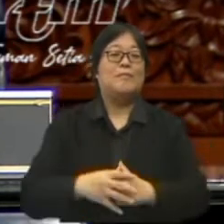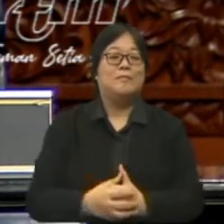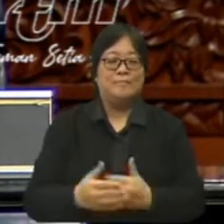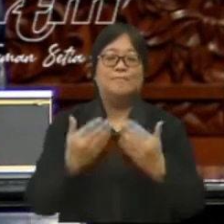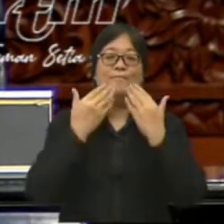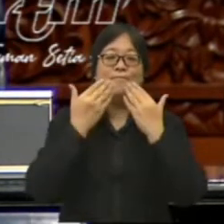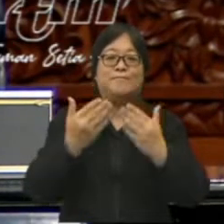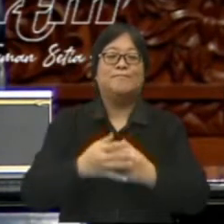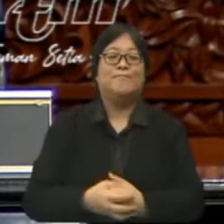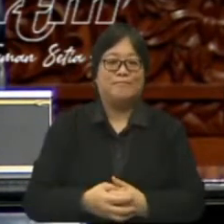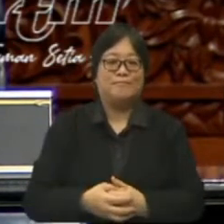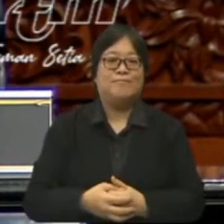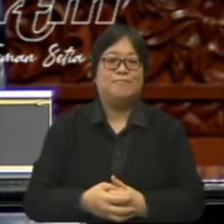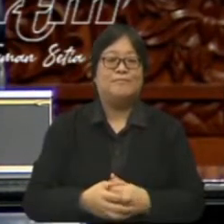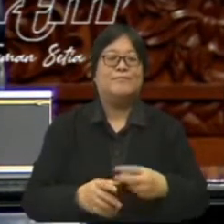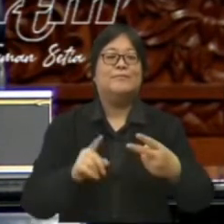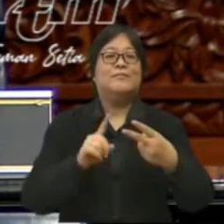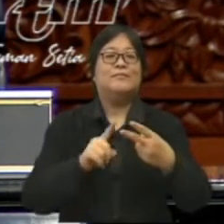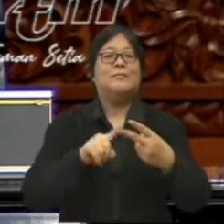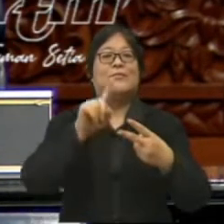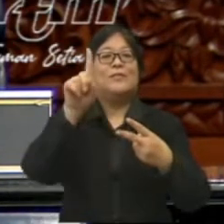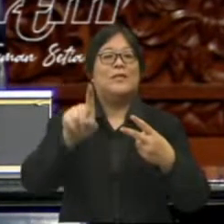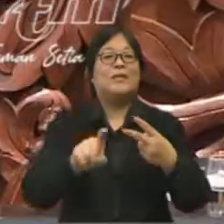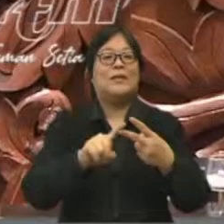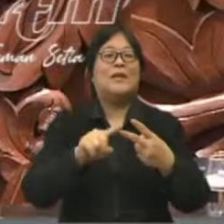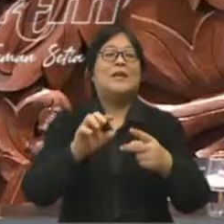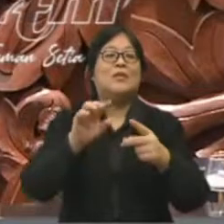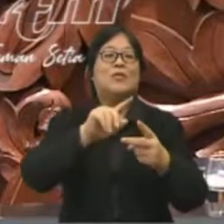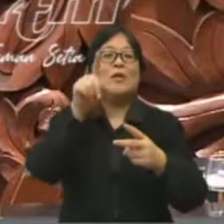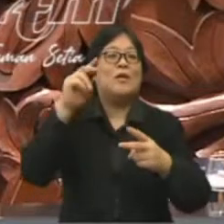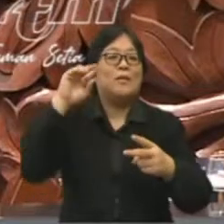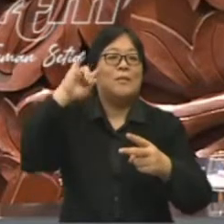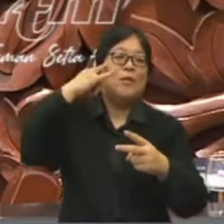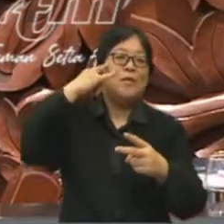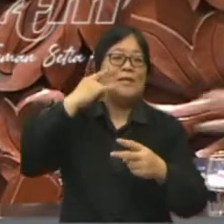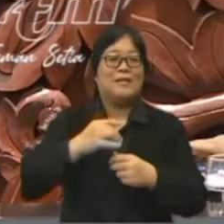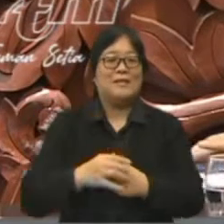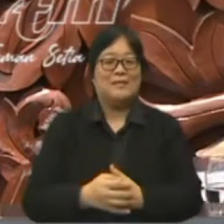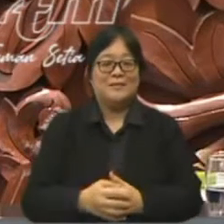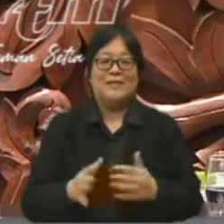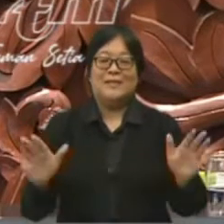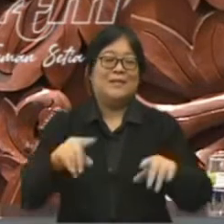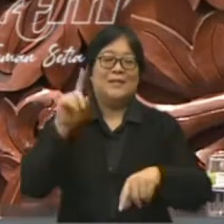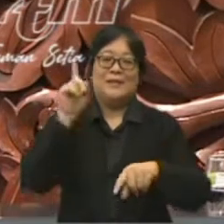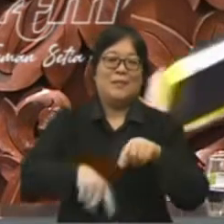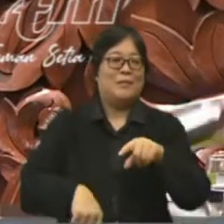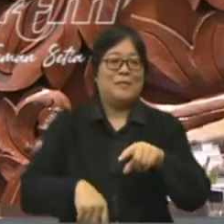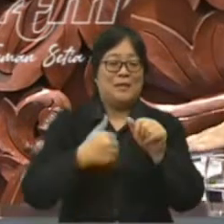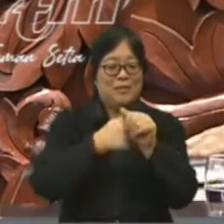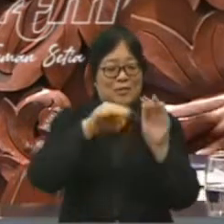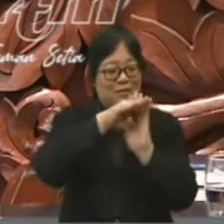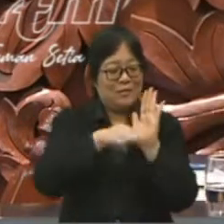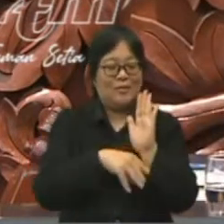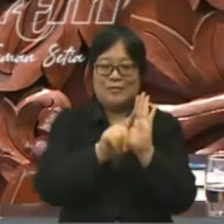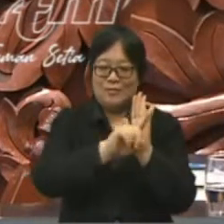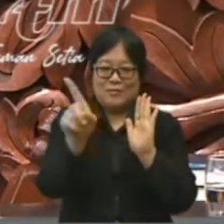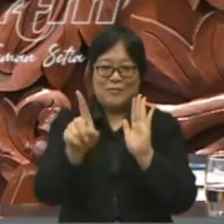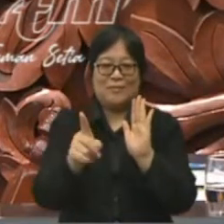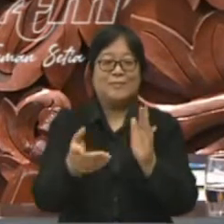Makasih soal yang kedua itu merupakan soal dan spekulasi sebenarnya tak boleh dalam peraturan